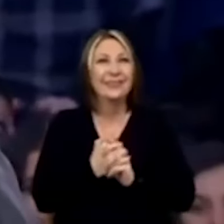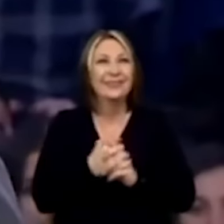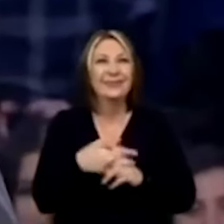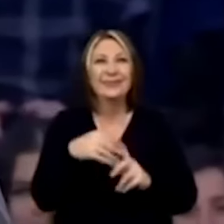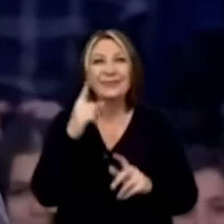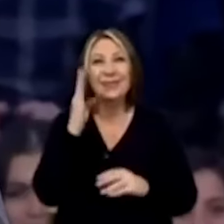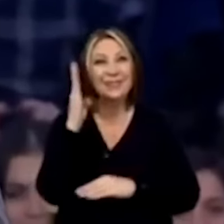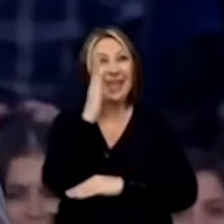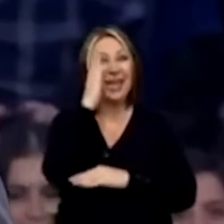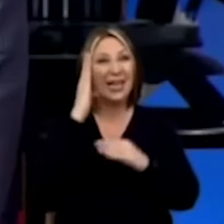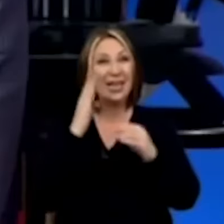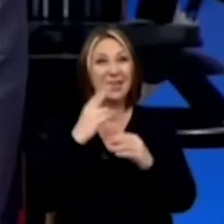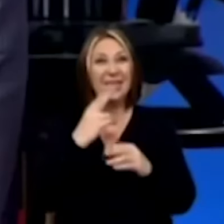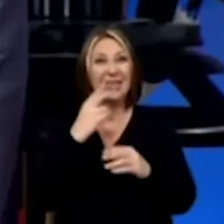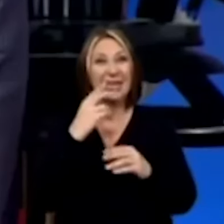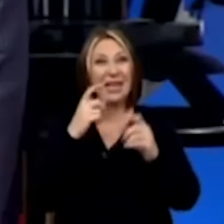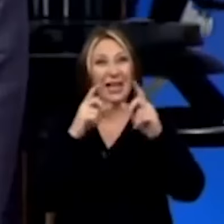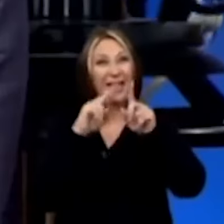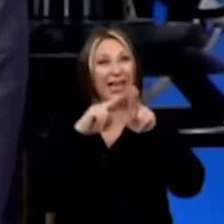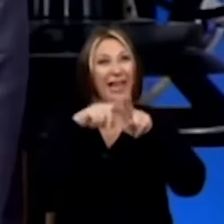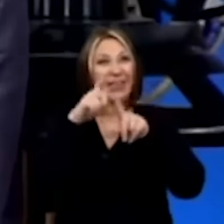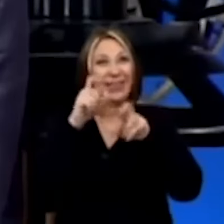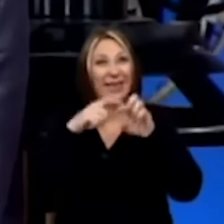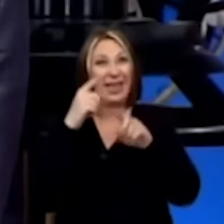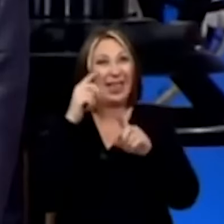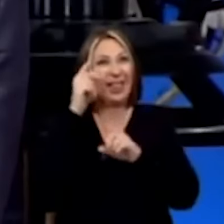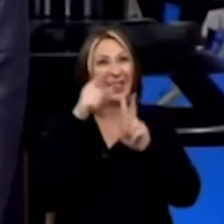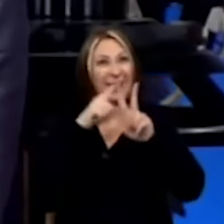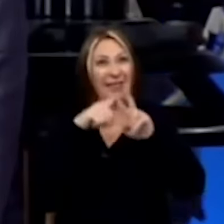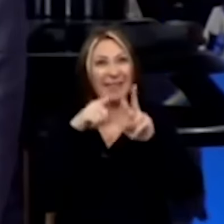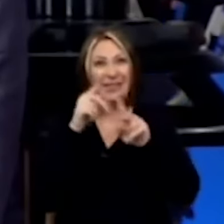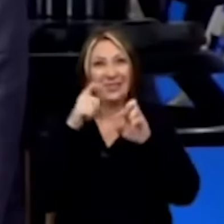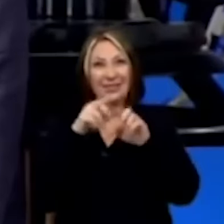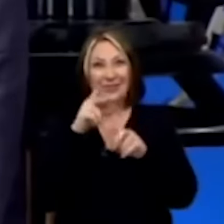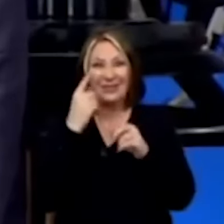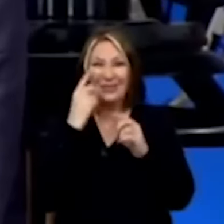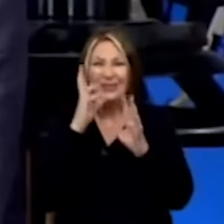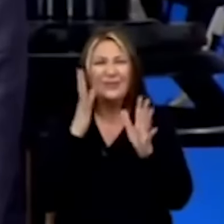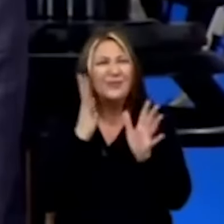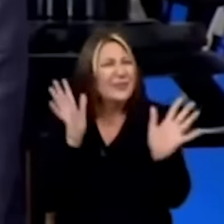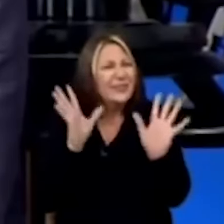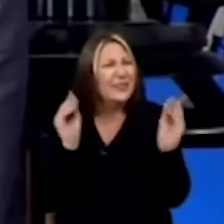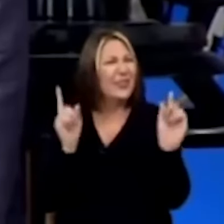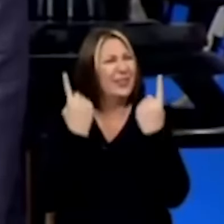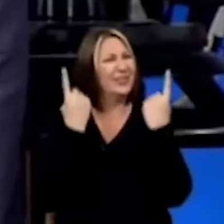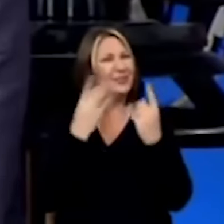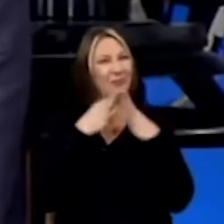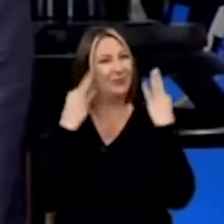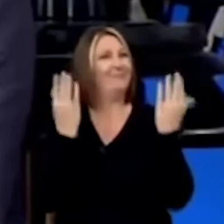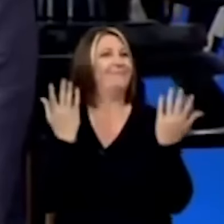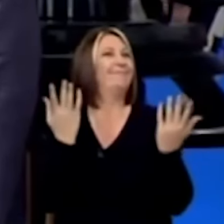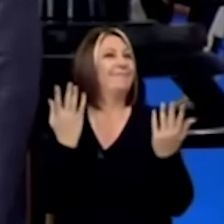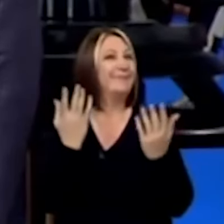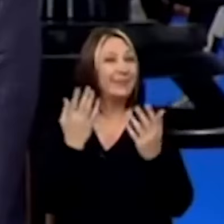Bir de Selvi Boylum Al Yazmanı'ndaki Kadir İnanır gibi bir güldü şöyle, bir gözleri şey yaparak böyle, çok acayip oldu ya. Mutluyum dedi